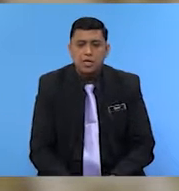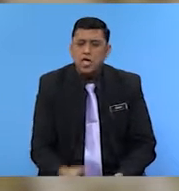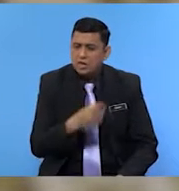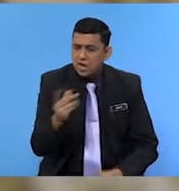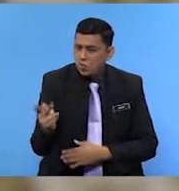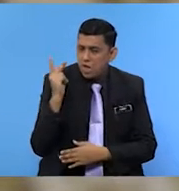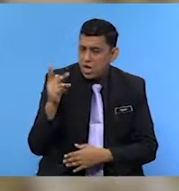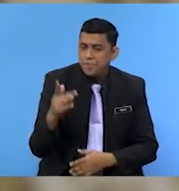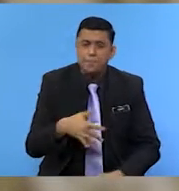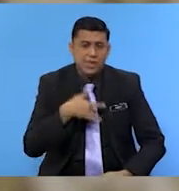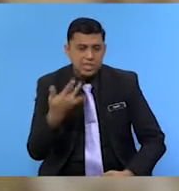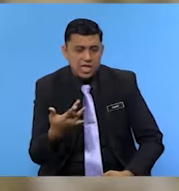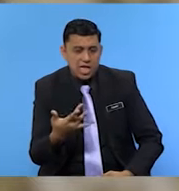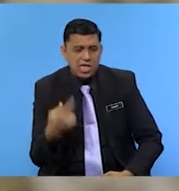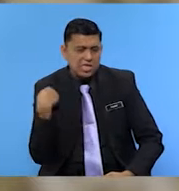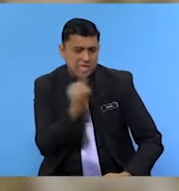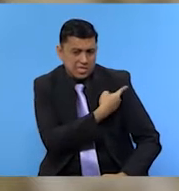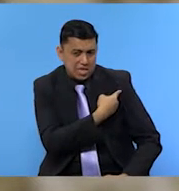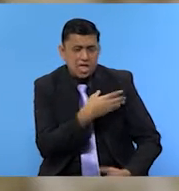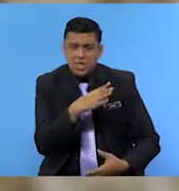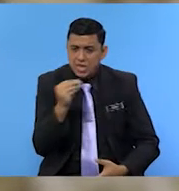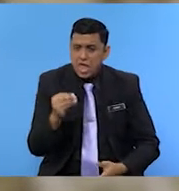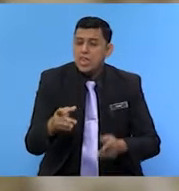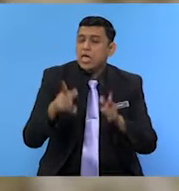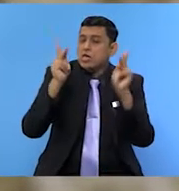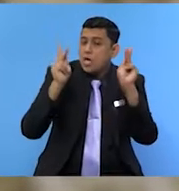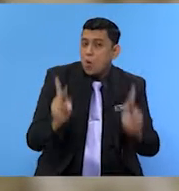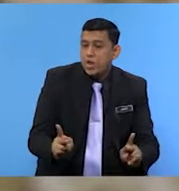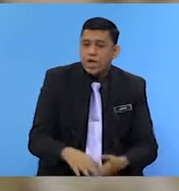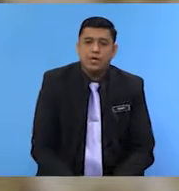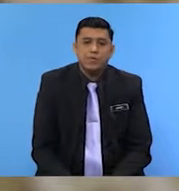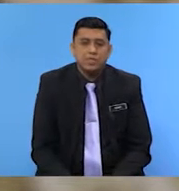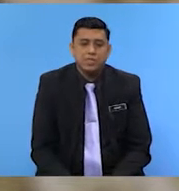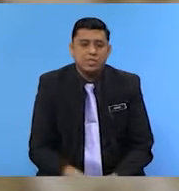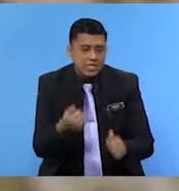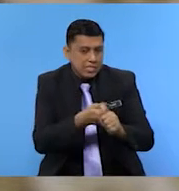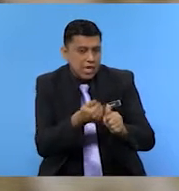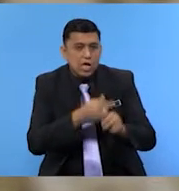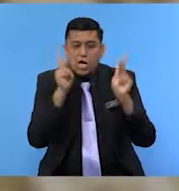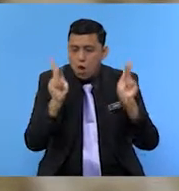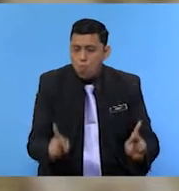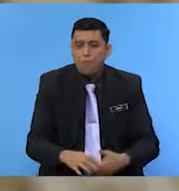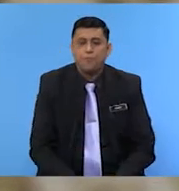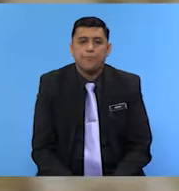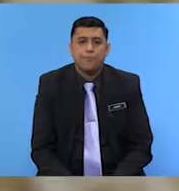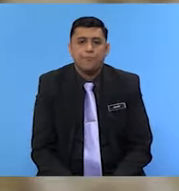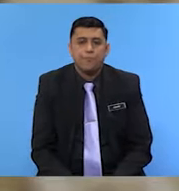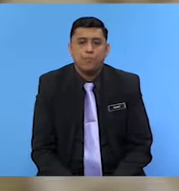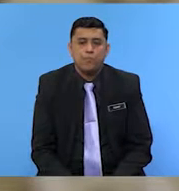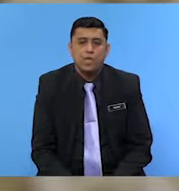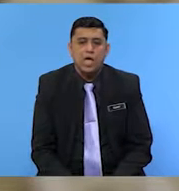lagi perasaan kekitaan dan etnosentrisma dalam kalangan anggota setiap kaum. Keadaan ini seterusnya